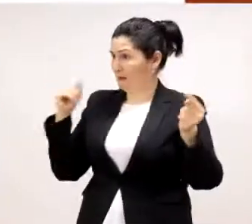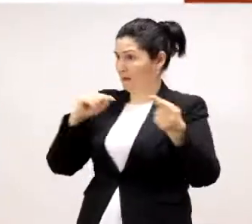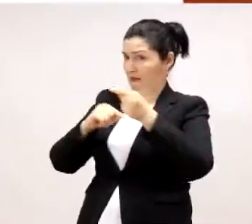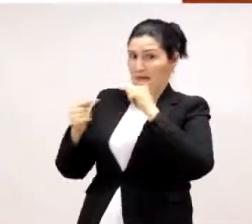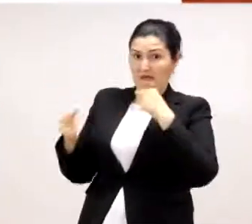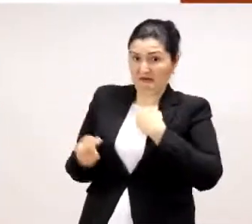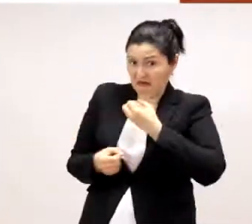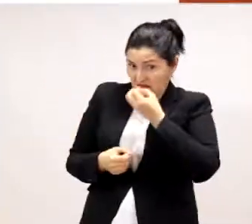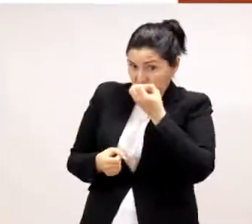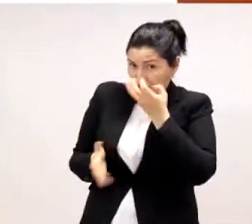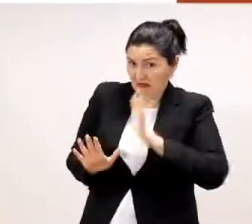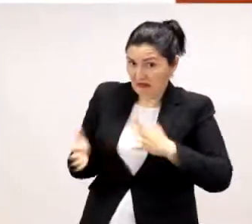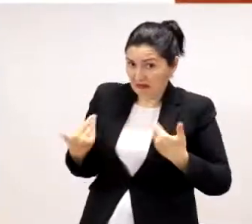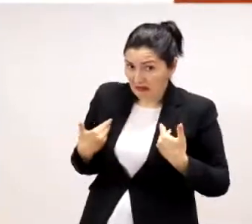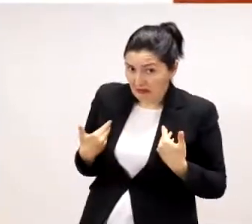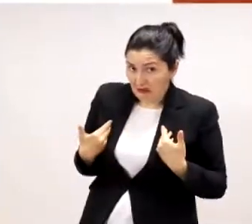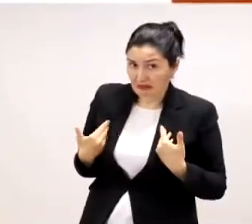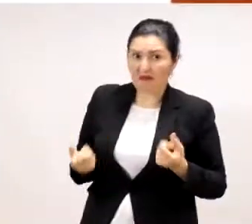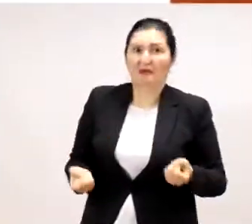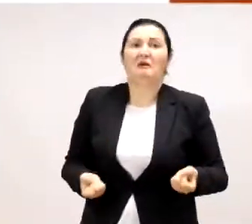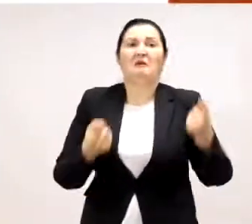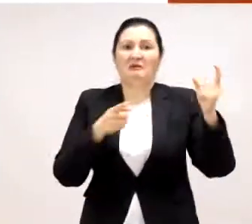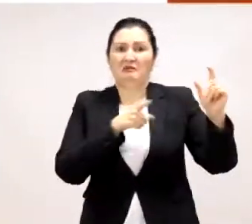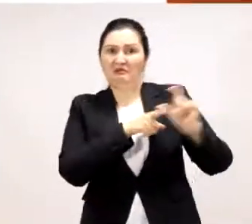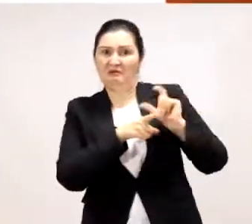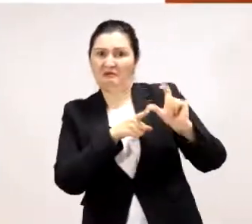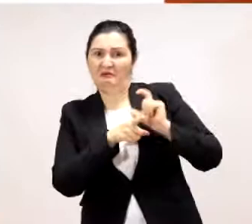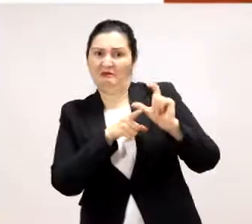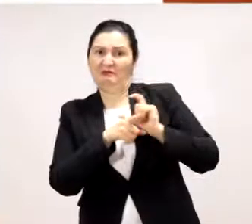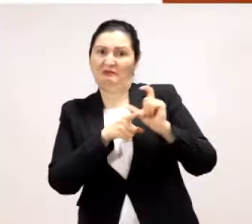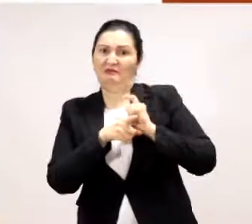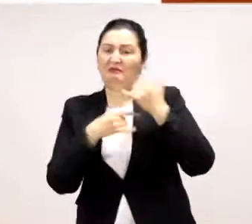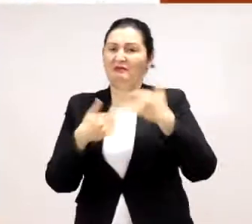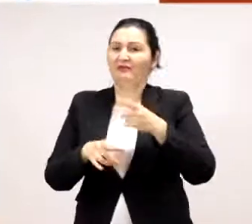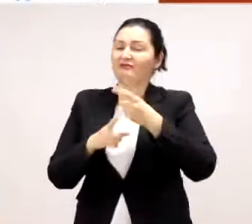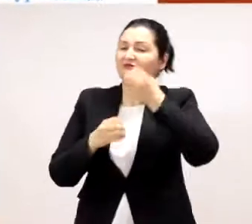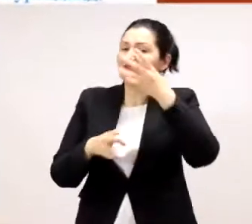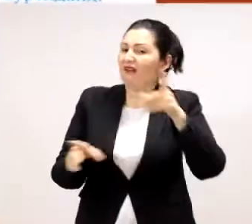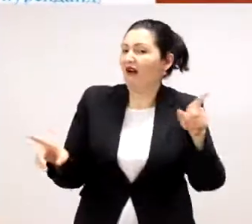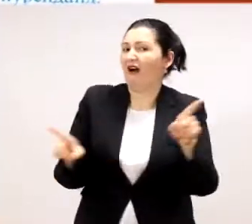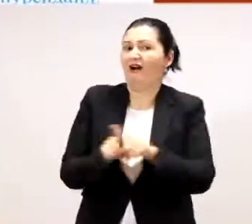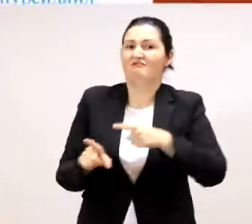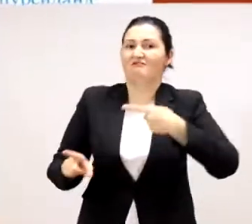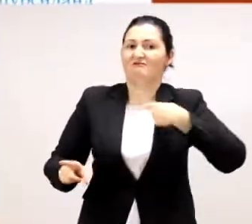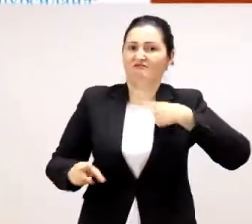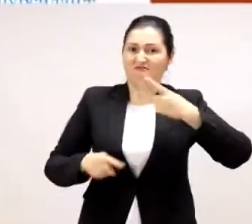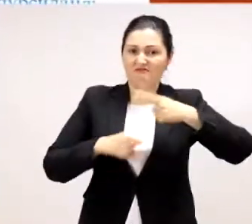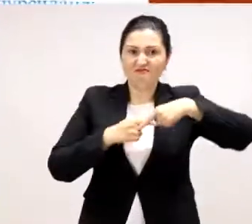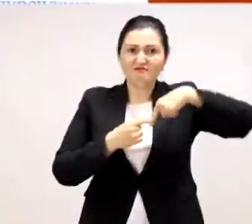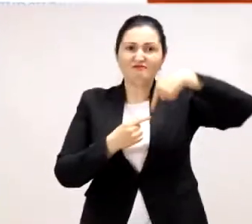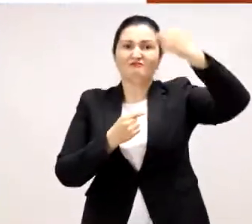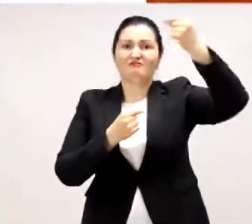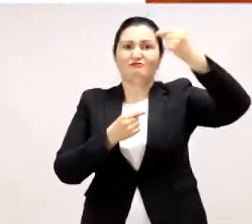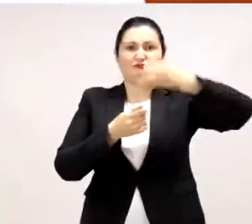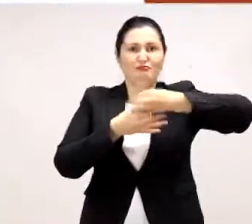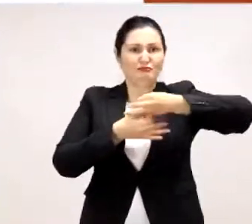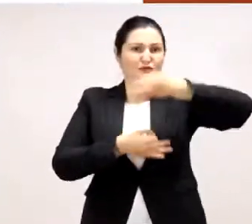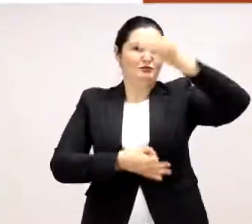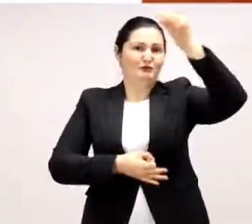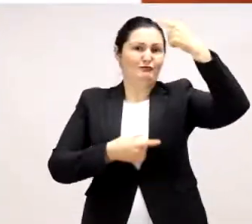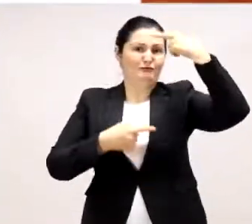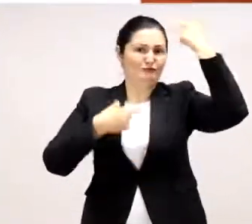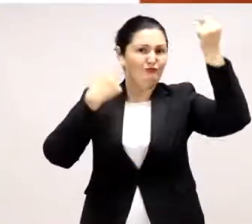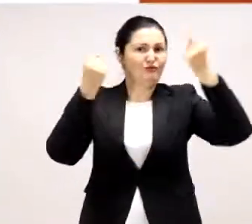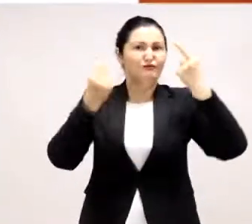خود ما گل نباشیم. نیستید، خطاب کرد صدبرگ. گل باید مثل من قدی بلند، صد برگی دلپسند